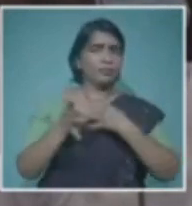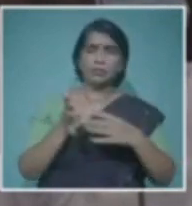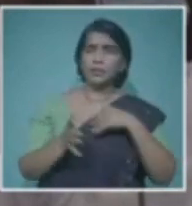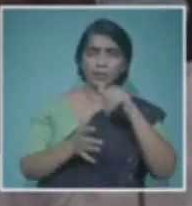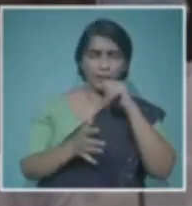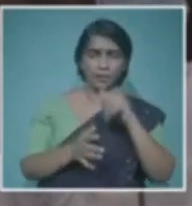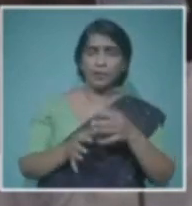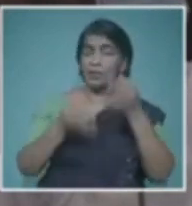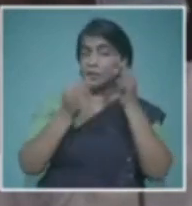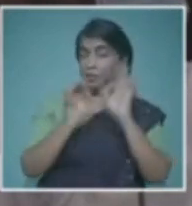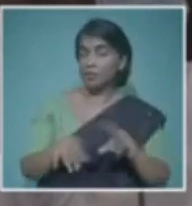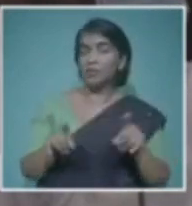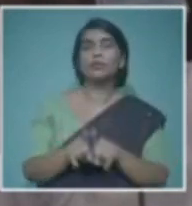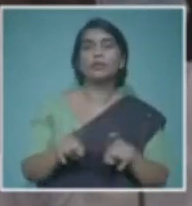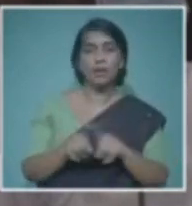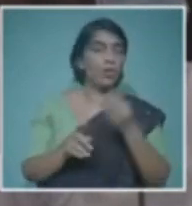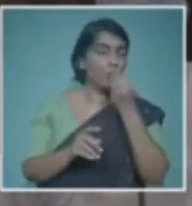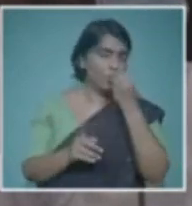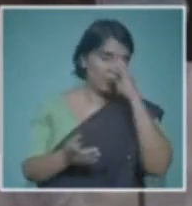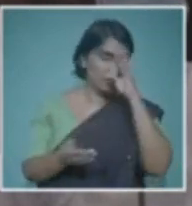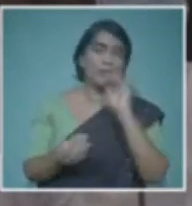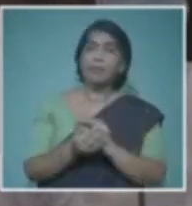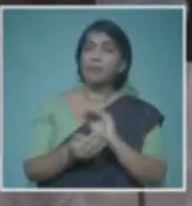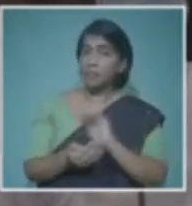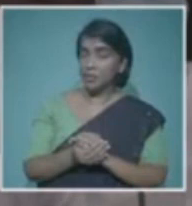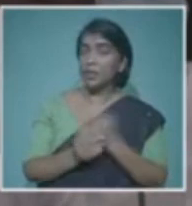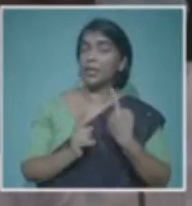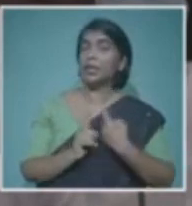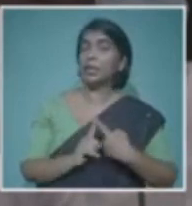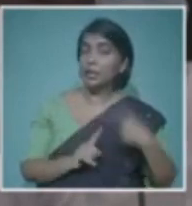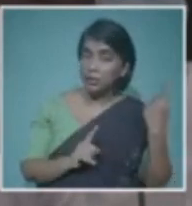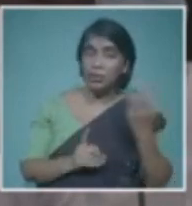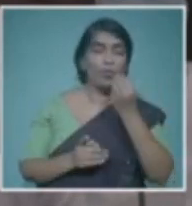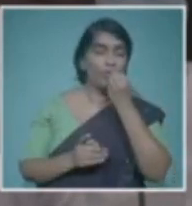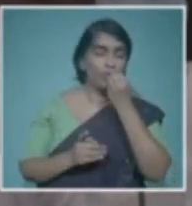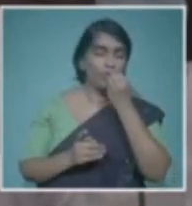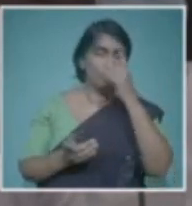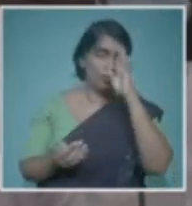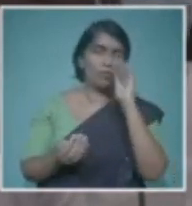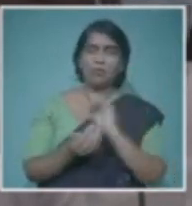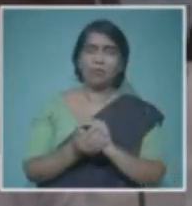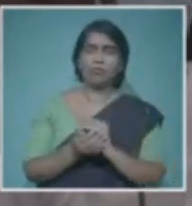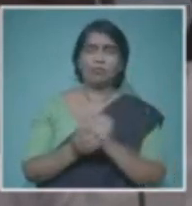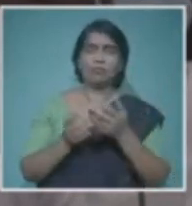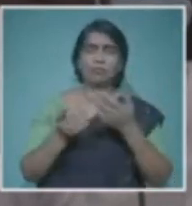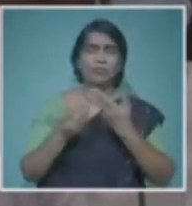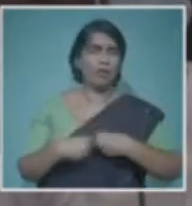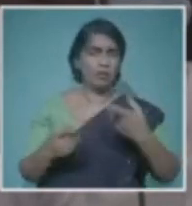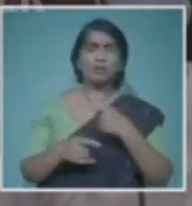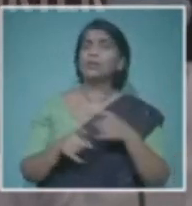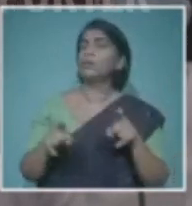ඇත්ත වශයෙන්ම නිශ්චිත වශයෙන් ආහාර සුරක්ෂිතතාවය දියුණු කරන්නවත් ආහාර අනාරක්ෂිතභාවය අඩු